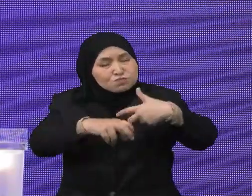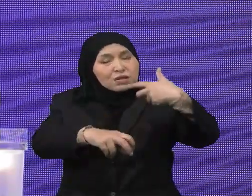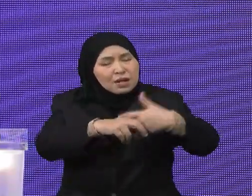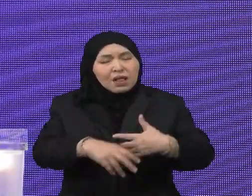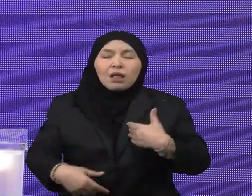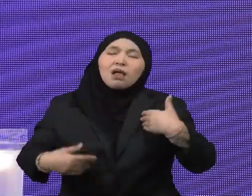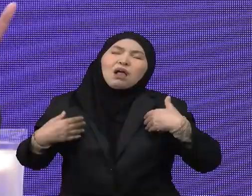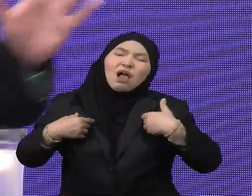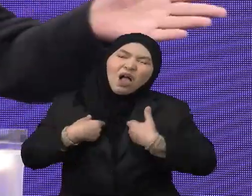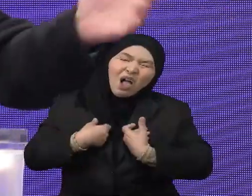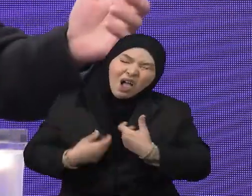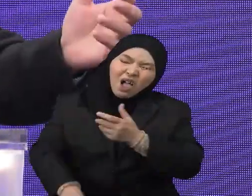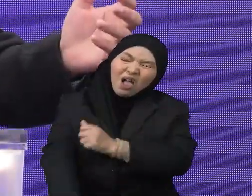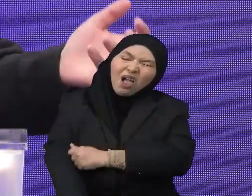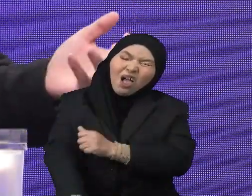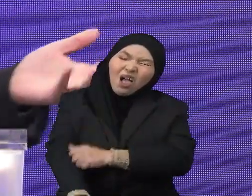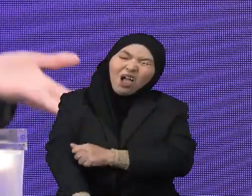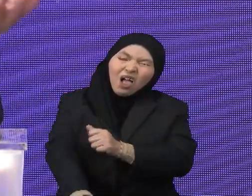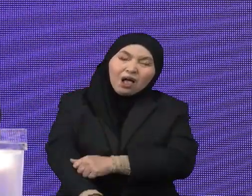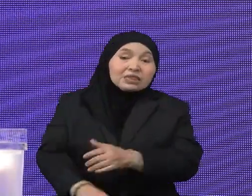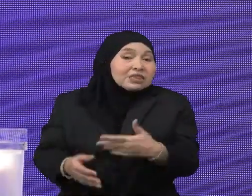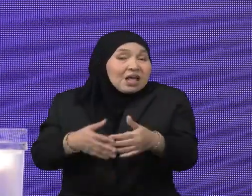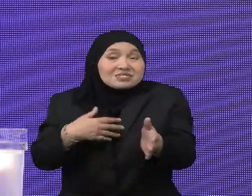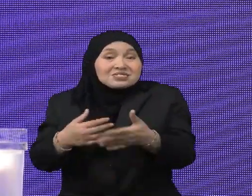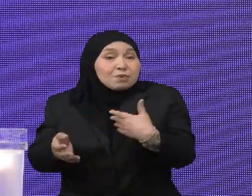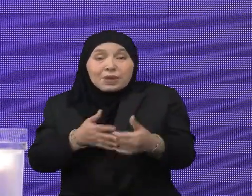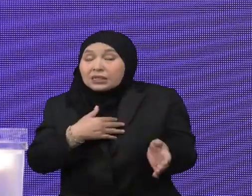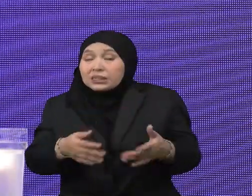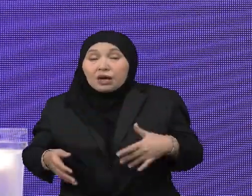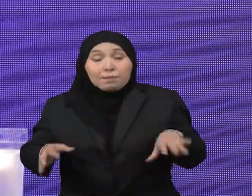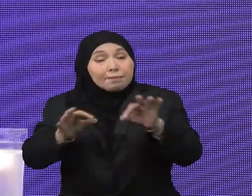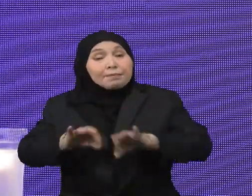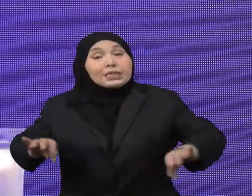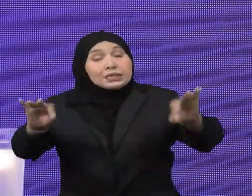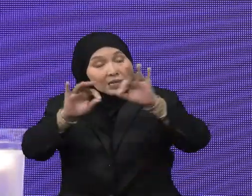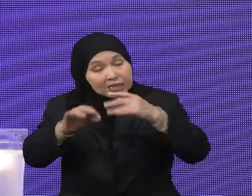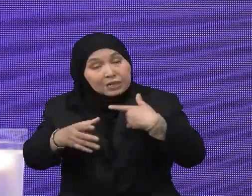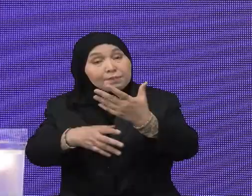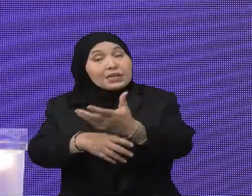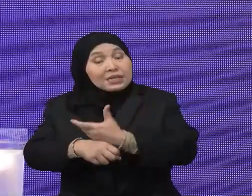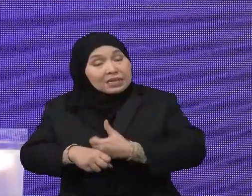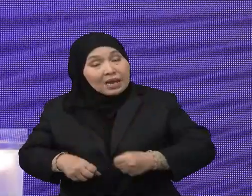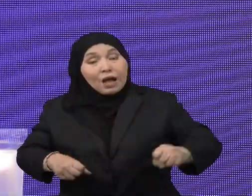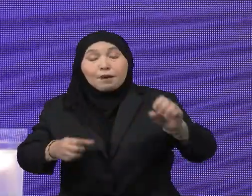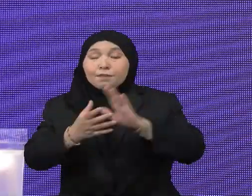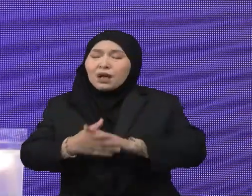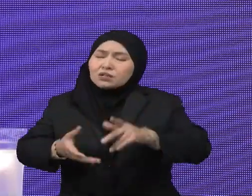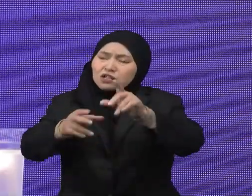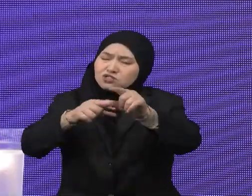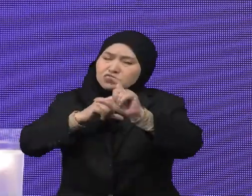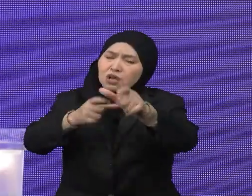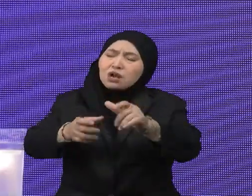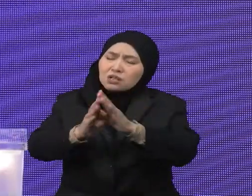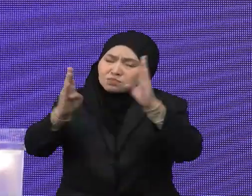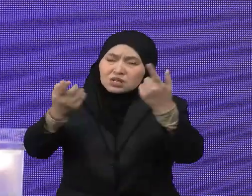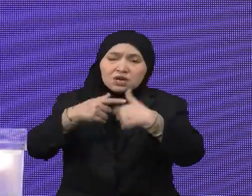pernah lesu dan sebagainya berkokok tadi itu tak pernah yang penting apa yang penting kita mendapat julun-alun daripada Allah subhanahu